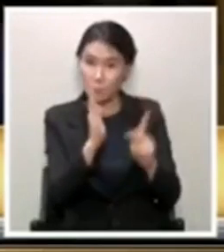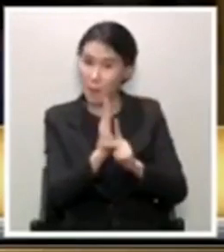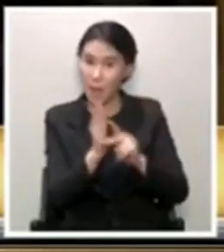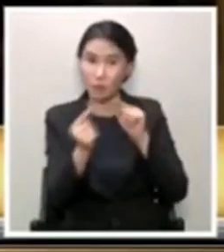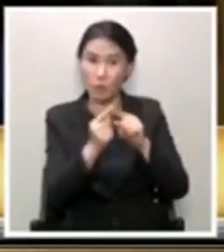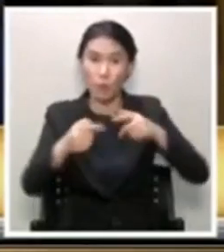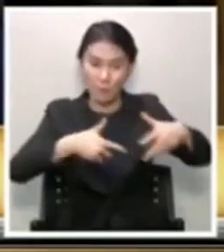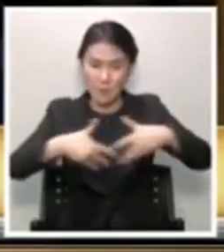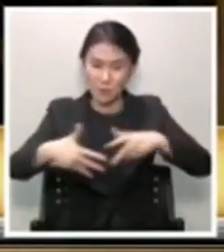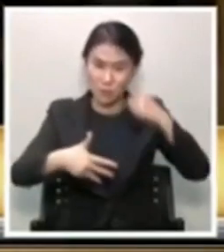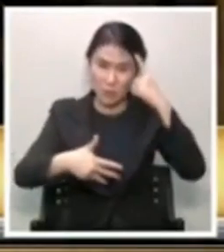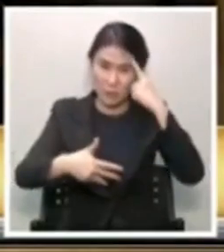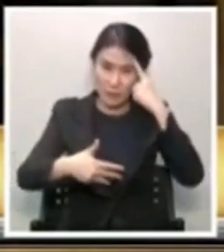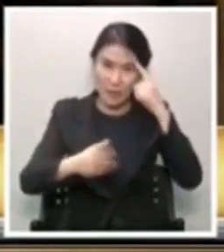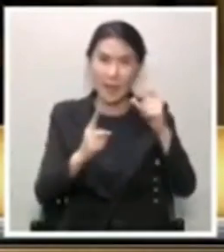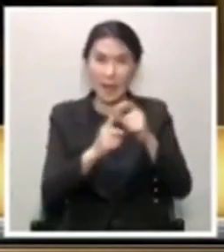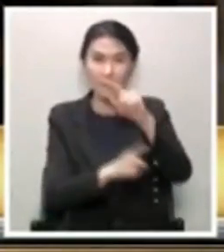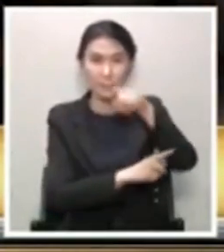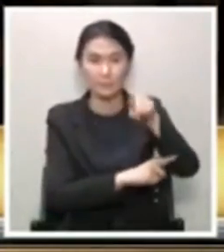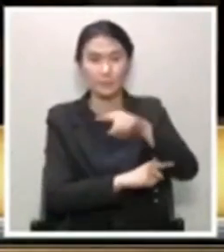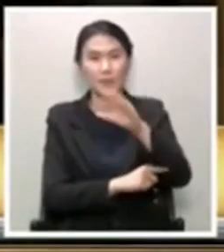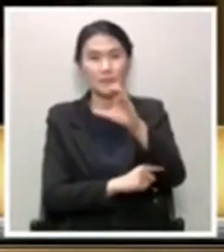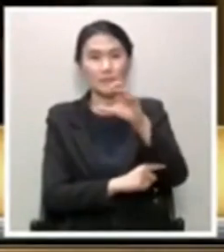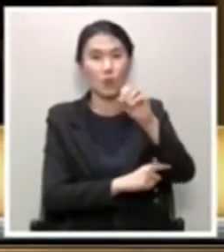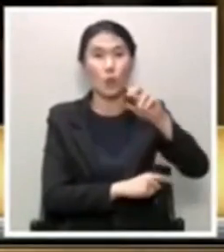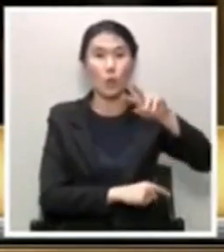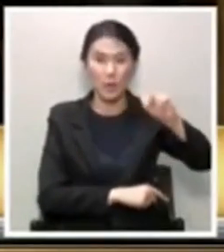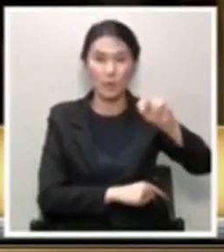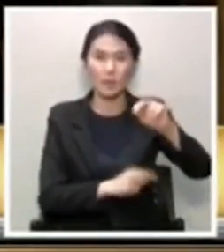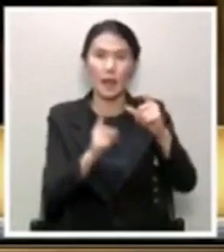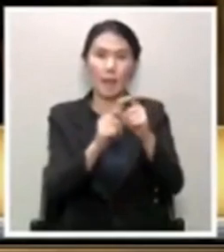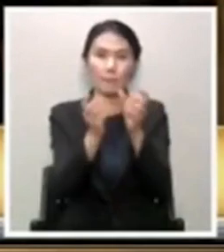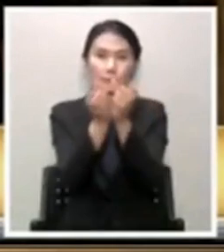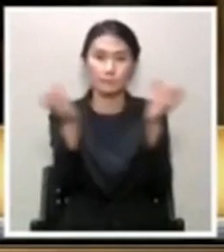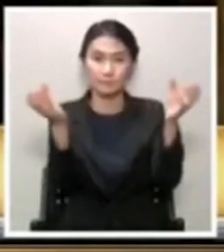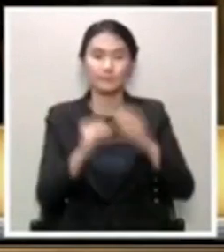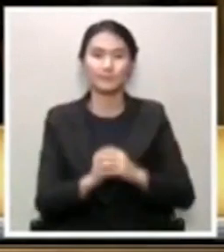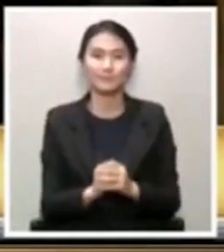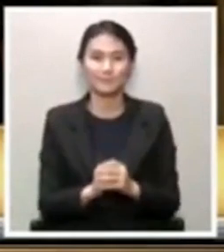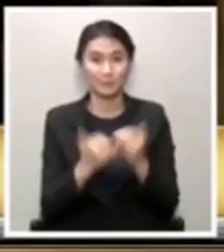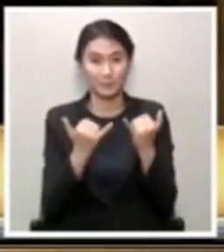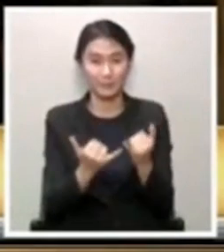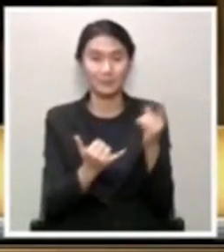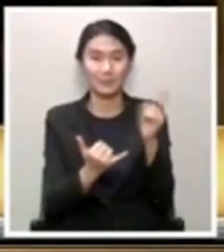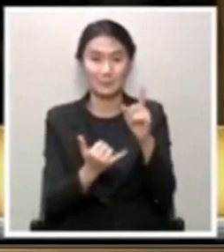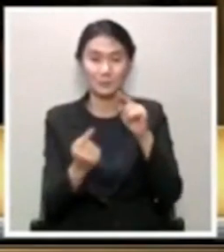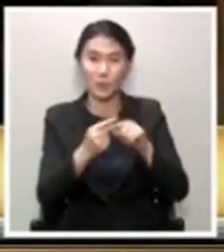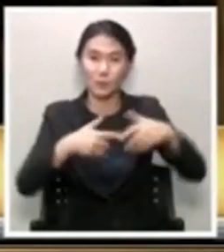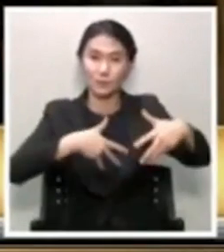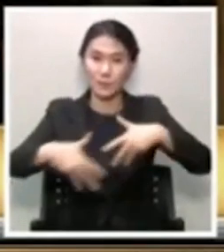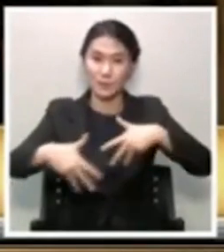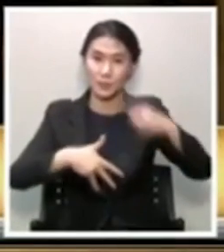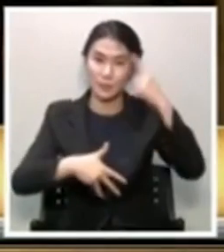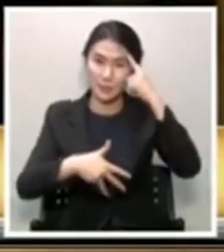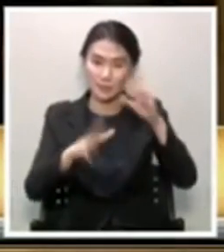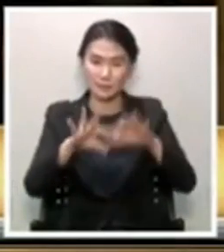วมกันก่อตั้งเนี่ยเขาจะให้ชื่อมันว่าconstitution นั่นก็คือรัฐธรรมนูญครับดังนั้นในระยะนี้เองครับประชาชนจึงมีส่ว